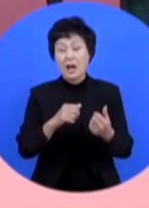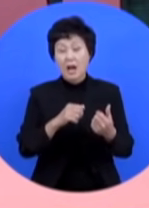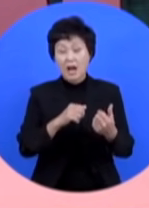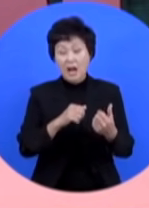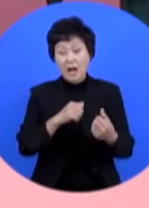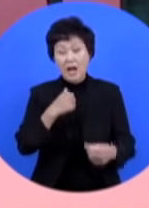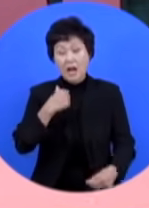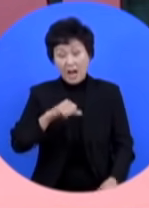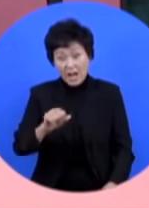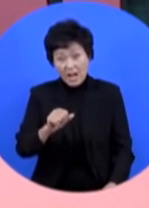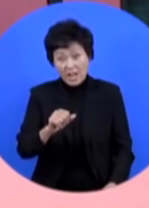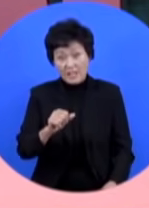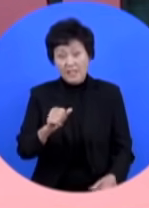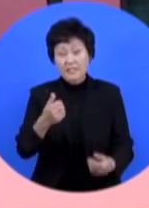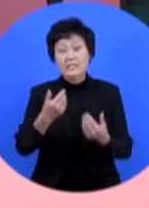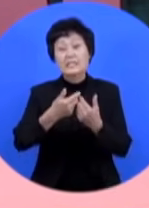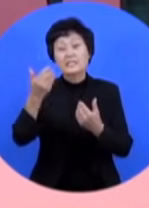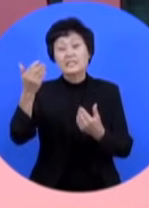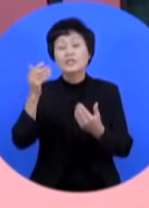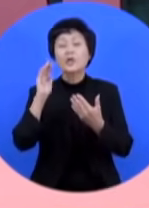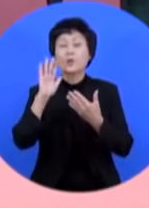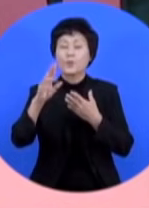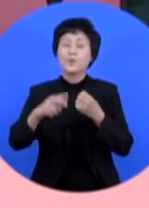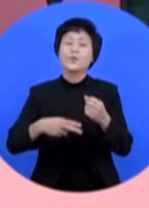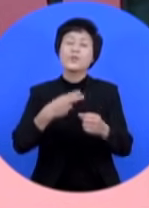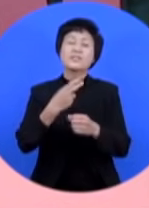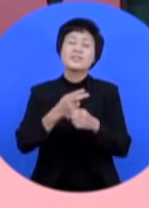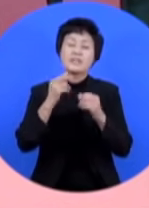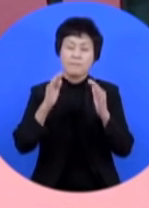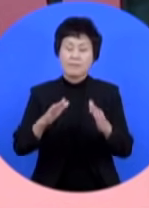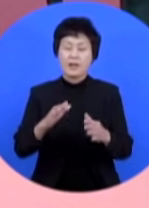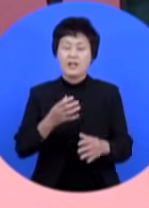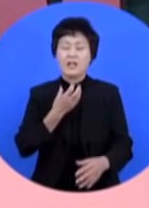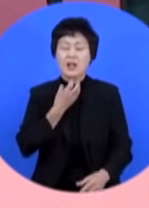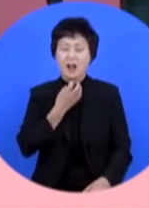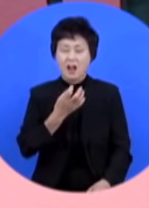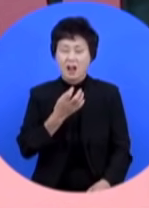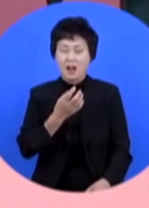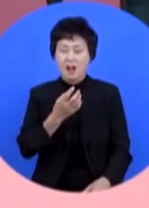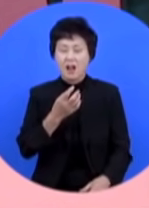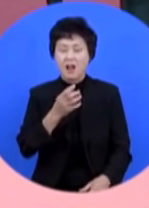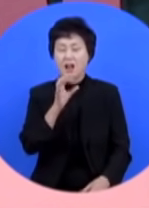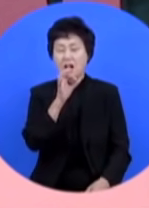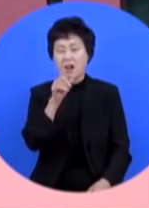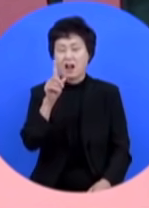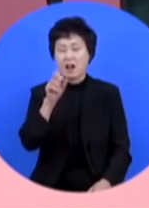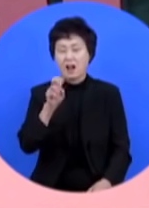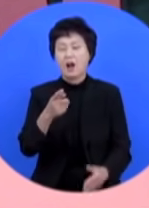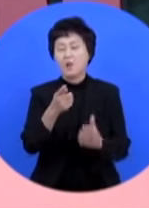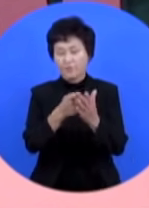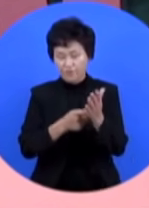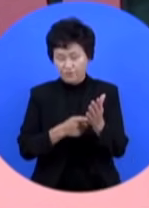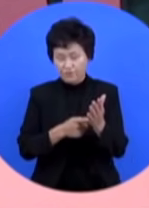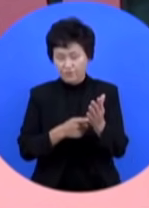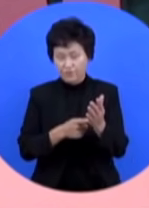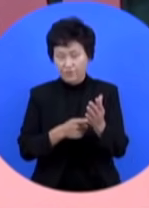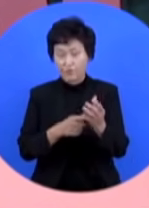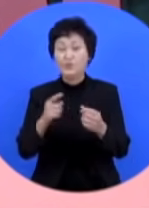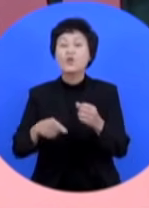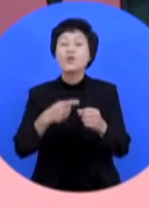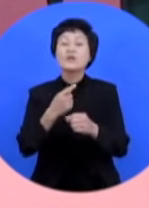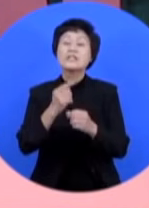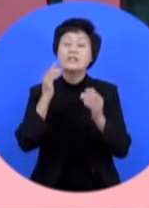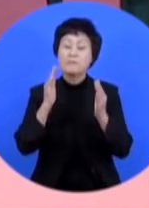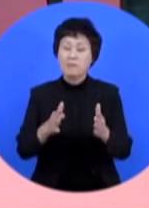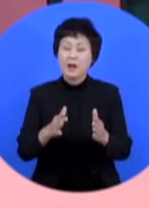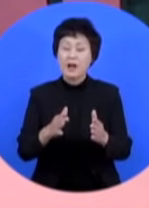수술을 했습니다. 네. 그리고 또 다시 1년 후에 제 아내가 신경 내분비 종양이라는